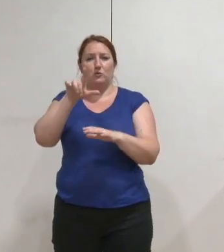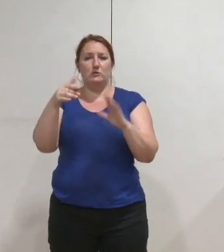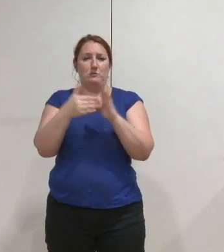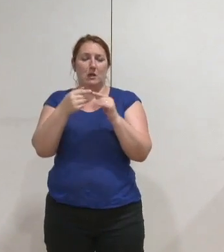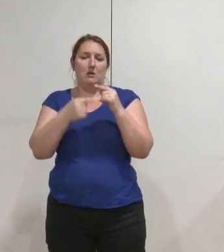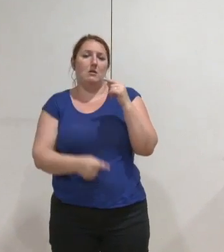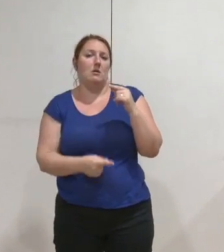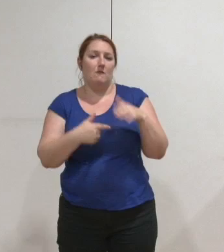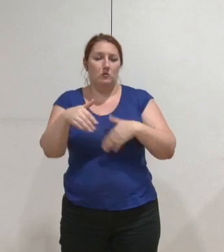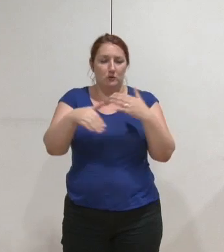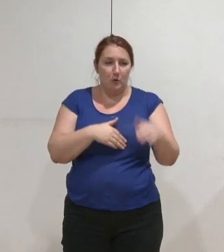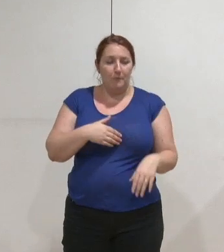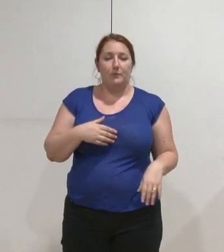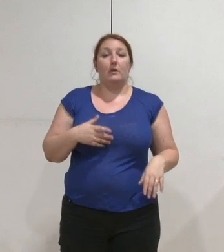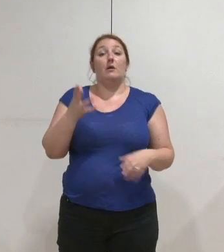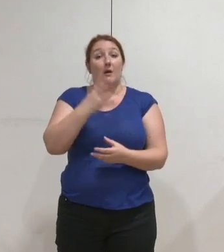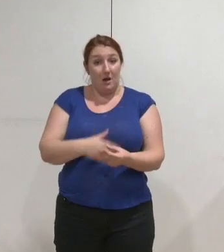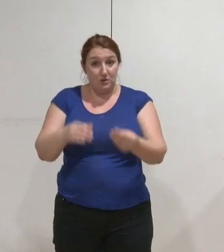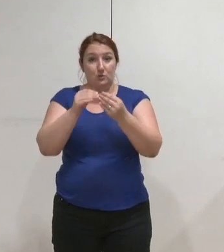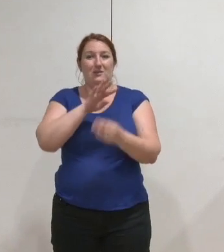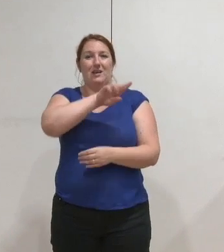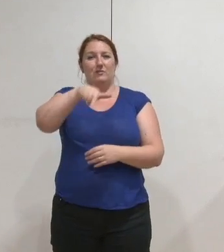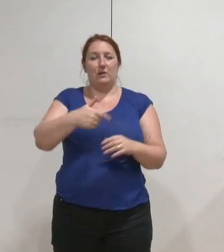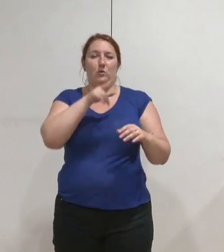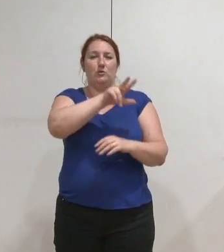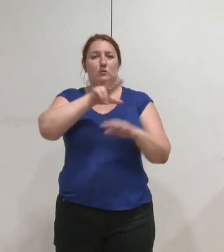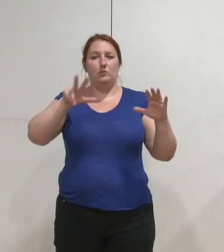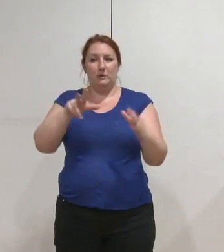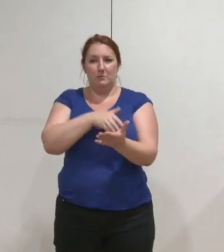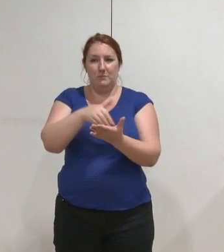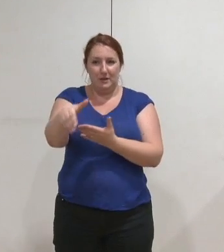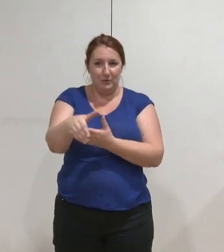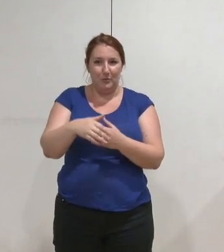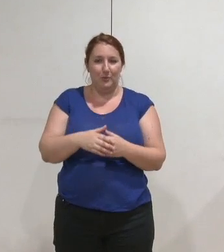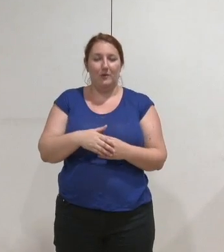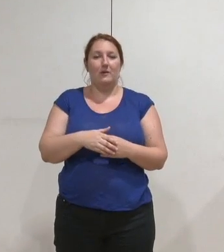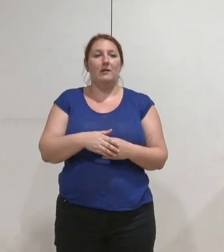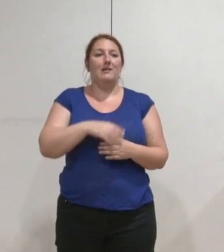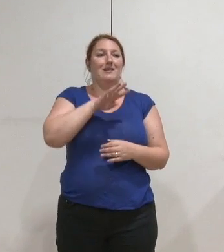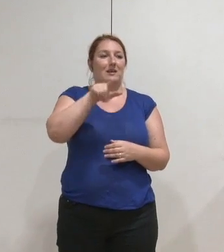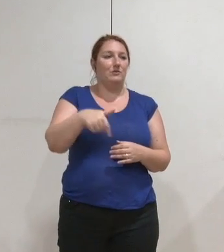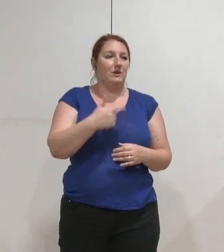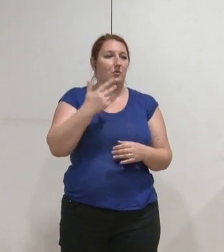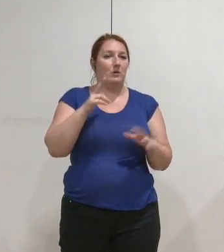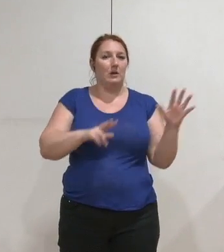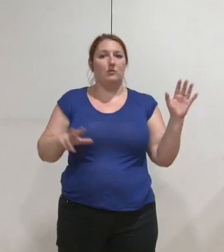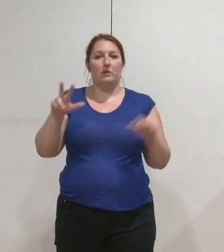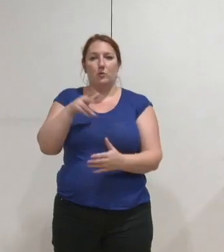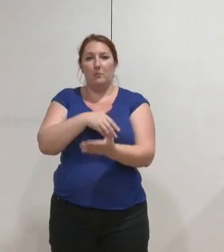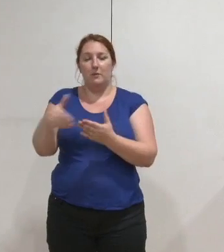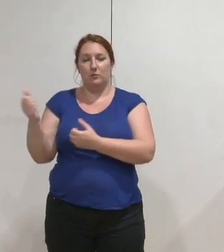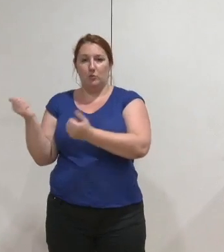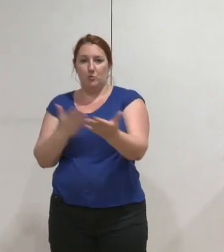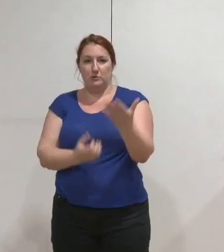942000 il conviendra d'ajouter 4,38 million 4,83 millions d'euros de proposition nouvelle en